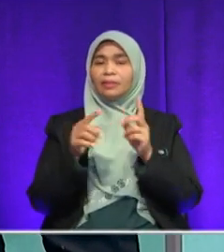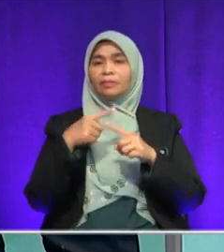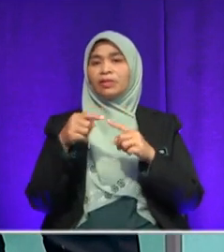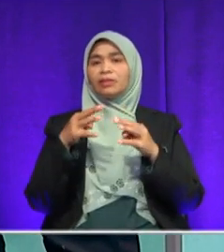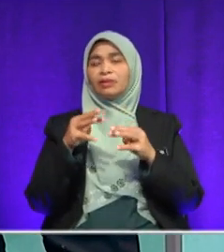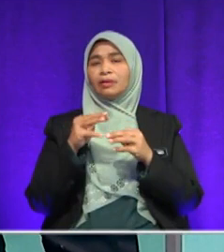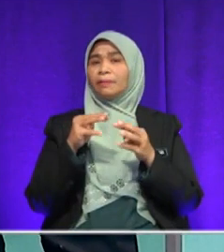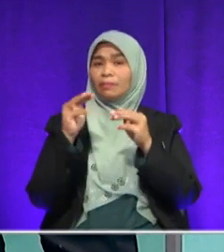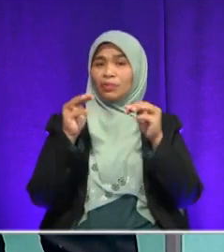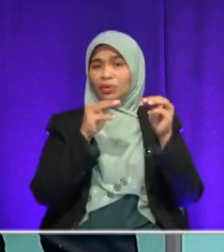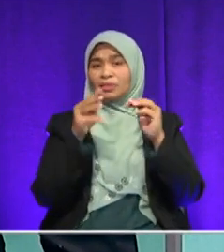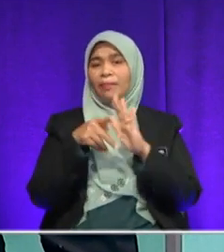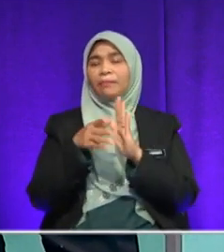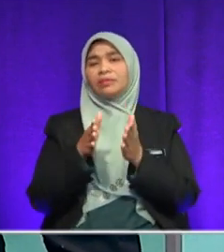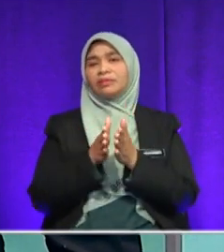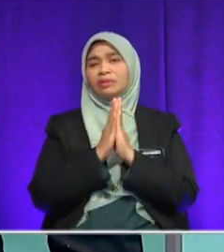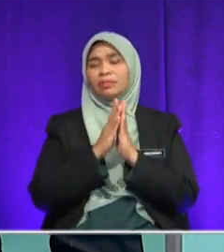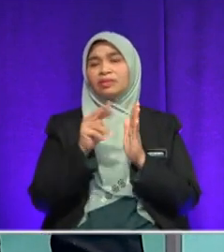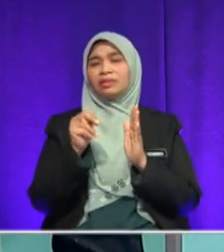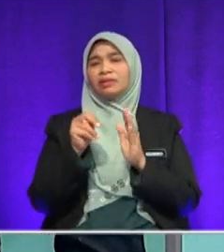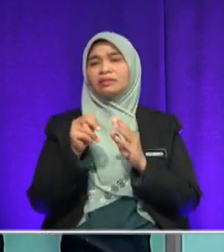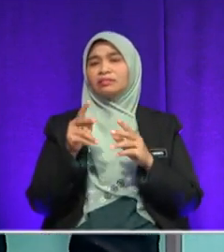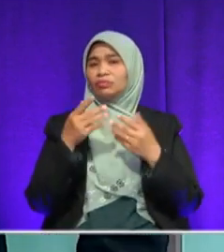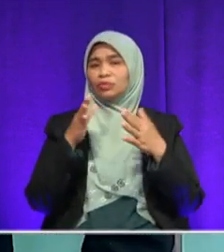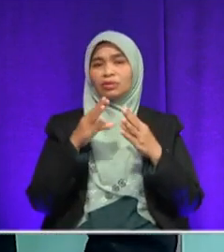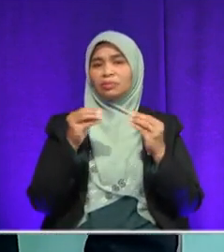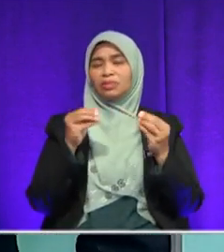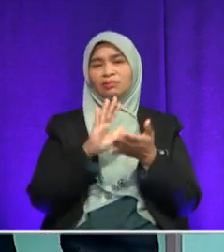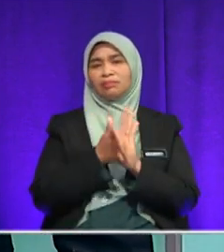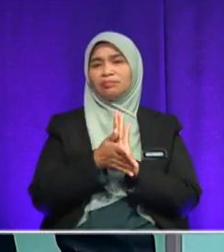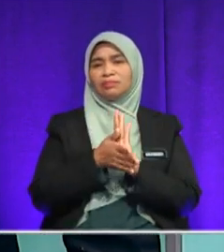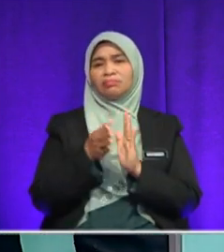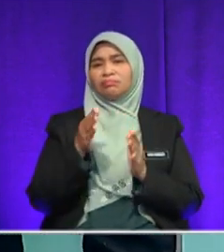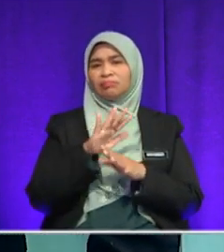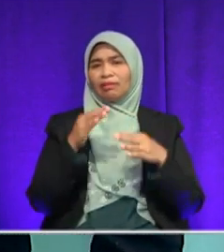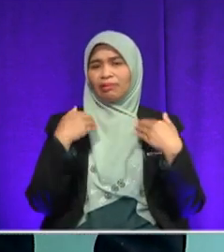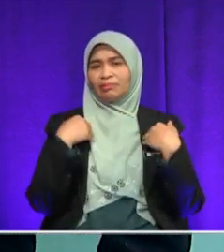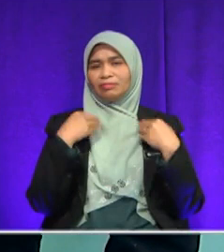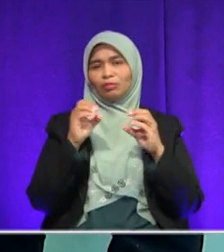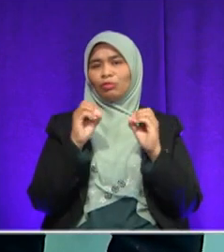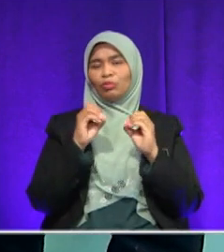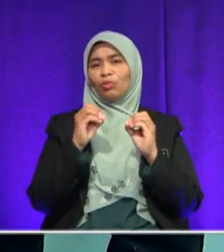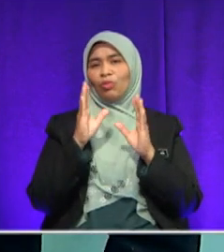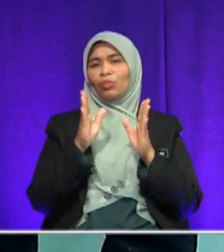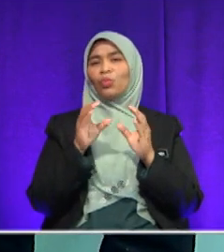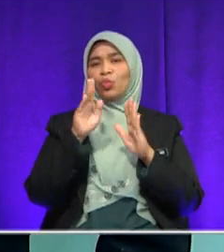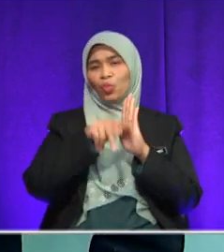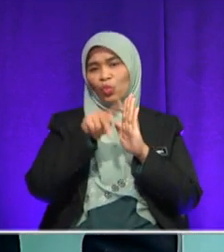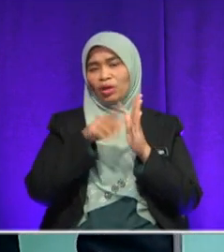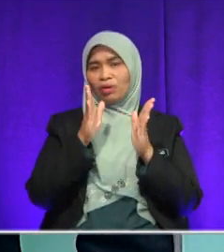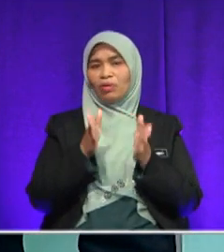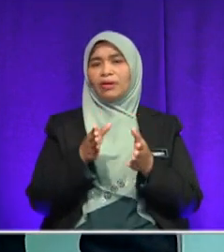tamat, permintaan ke atas alat tulis semakin kuranglah. So menyebabkan keluk permintaan beralih ke